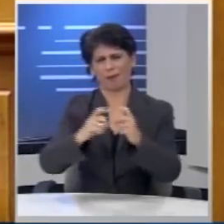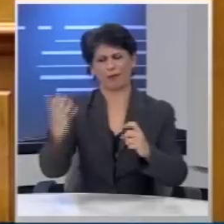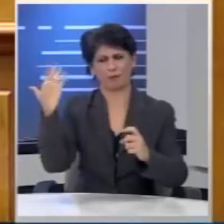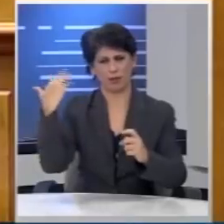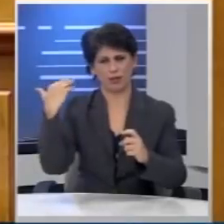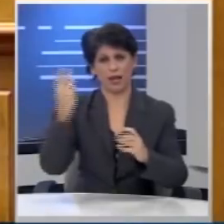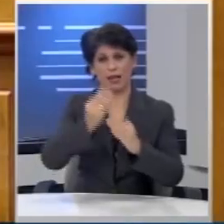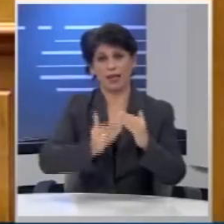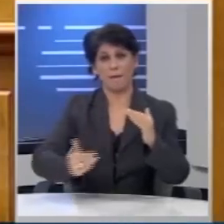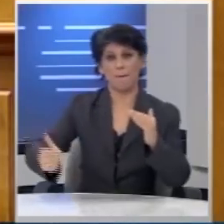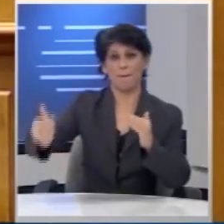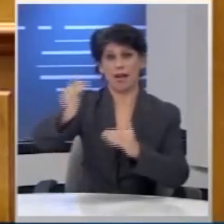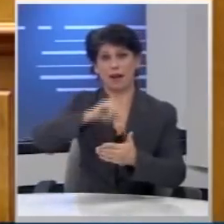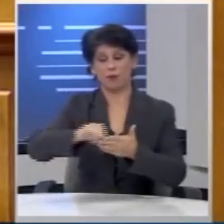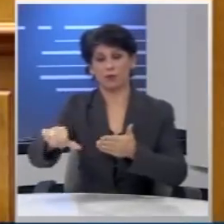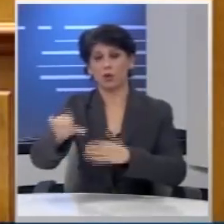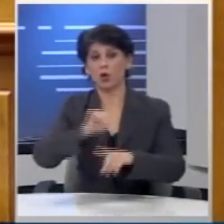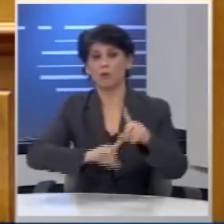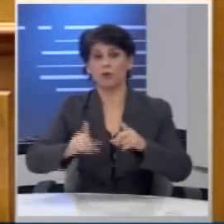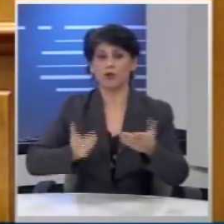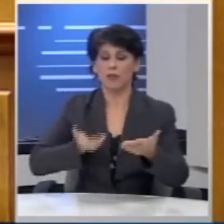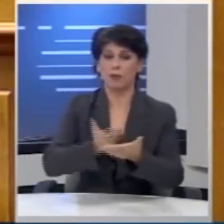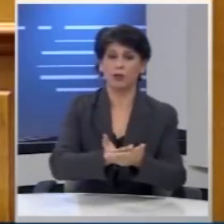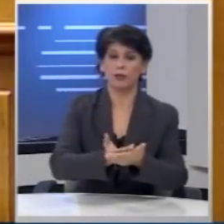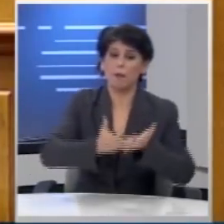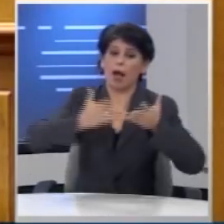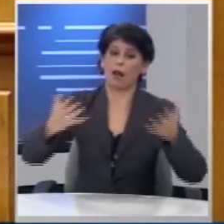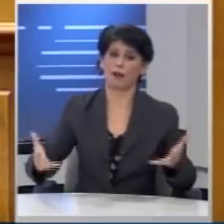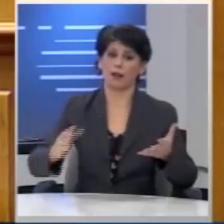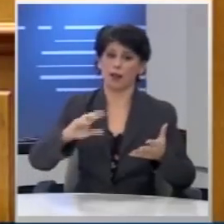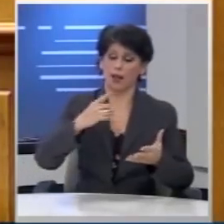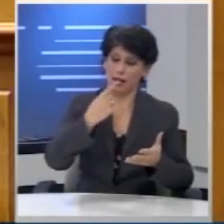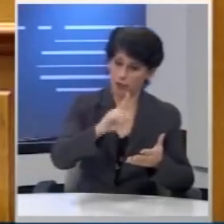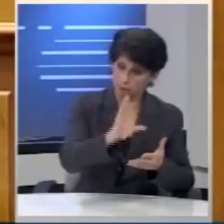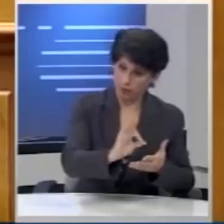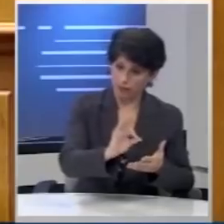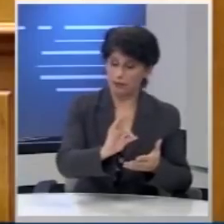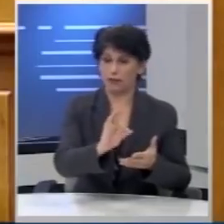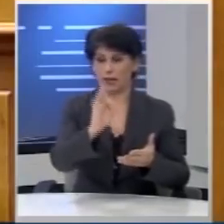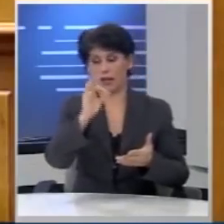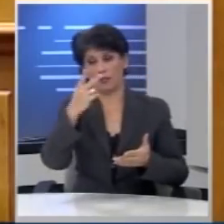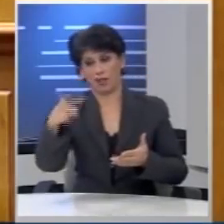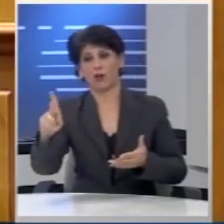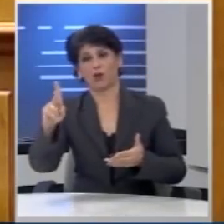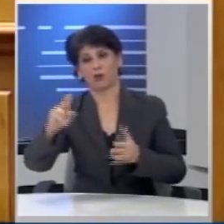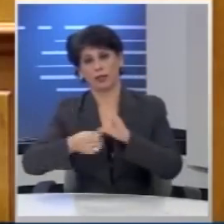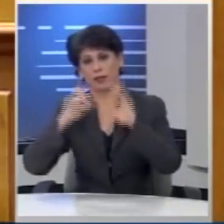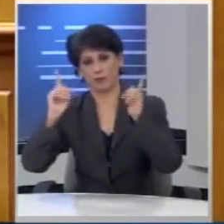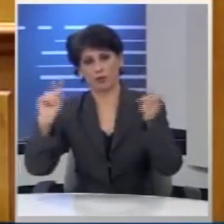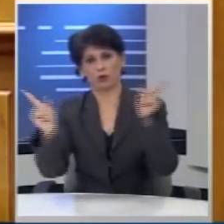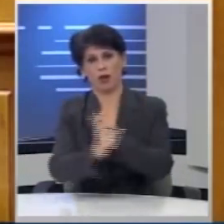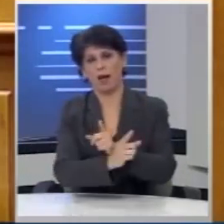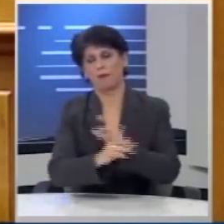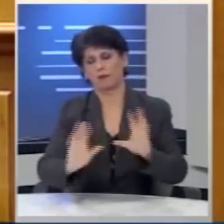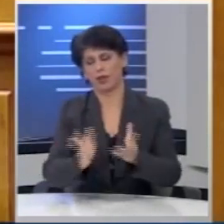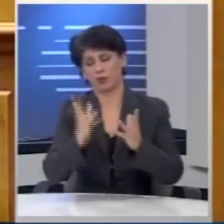τις υπεραποσβέσεις. Ποιος θα προτείνει μεγαλύτερες, 150%, 100% ΣΥΡΙΖΑ, 200% είναι η Νέα Δημοκρατία ή το ανάποδο, τέλος